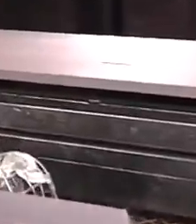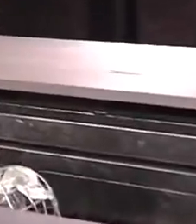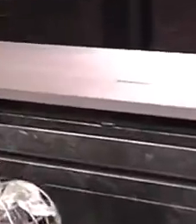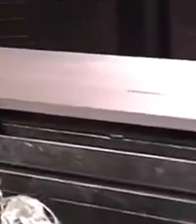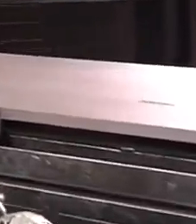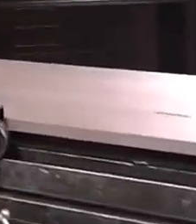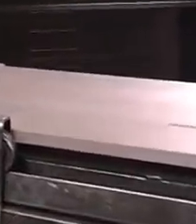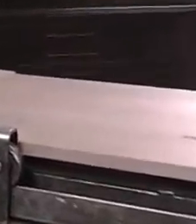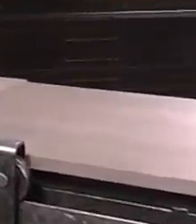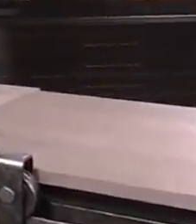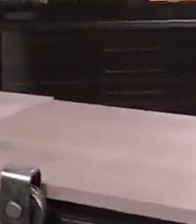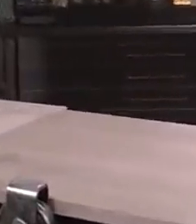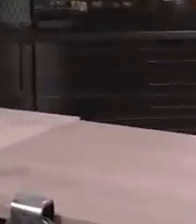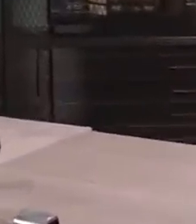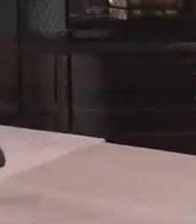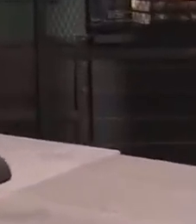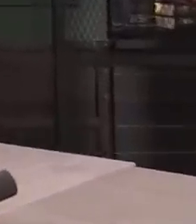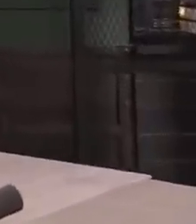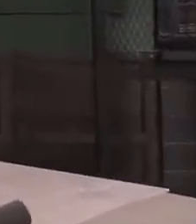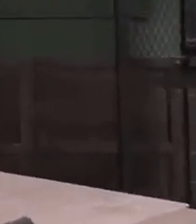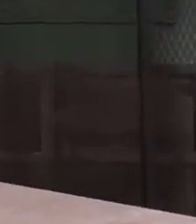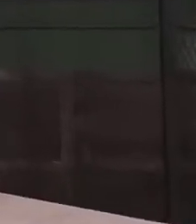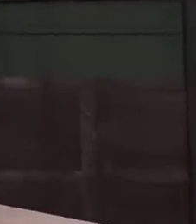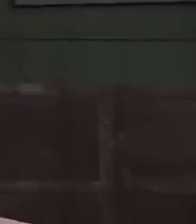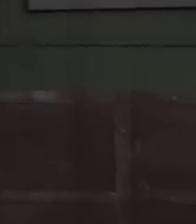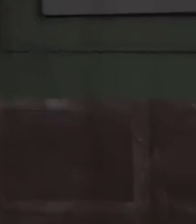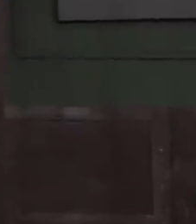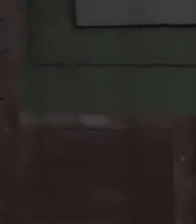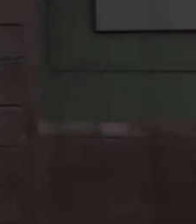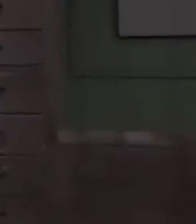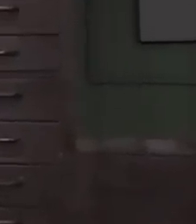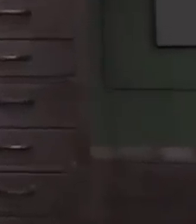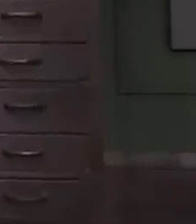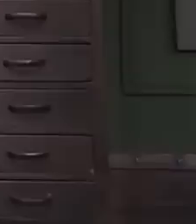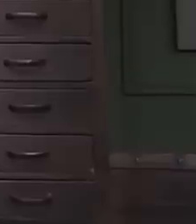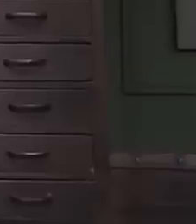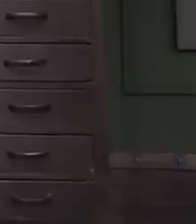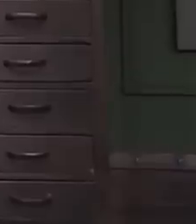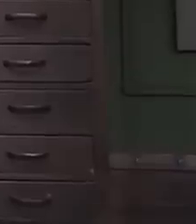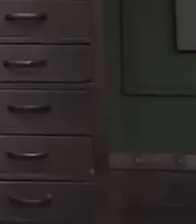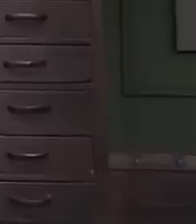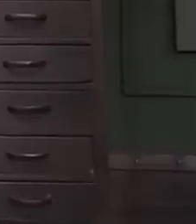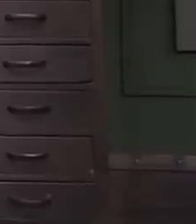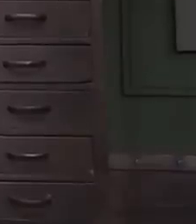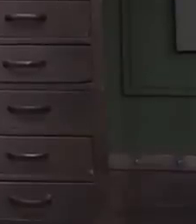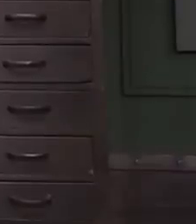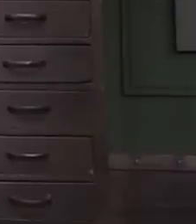싶으십니까? 그렇다면 사반 채널을 구독해주세요. 지금까지 이자연 기자였습니다.